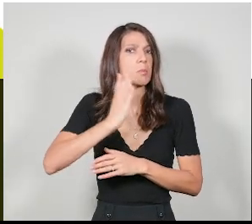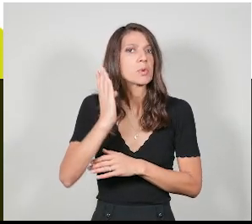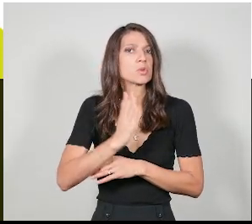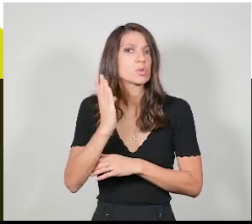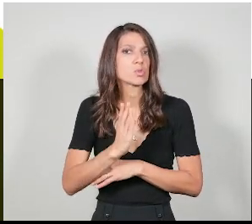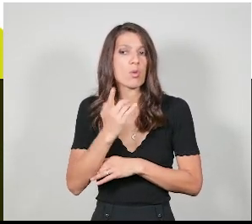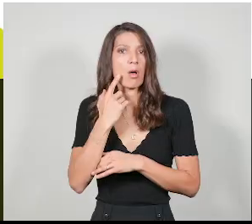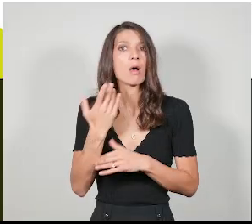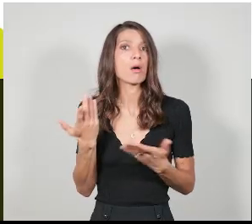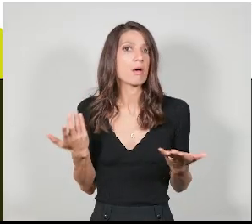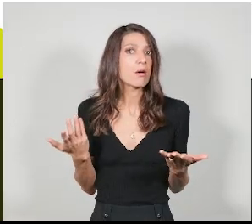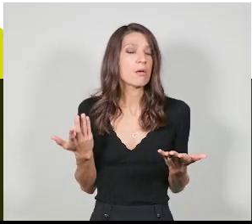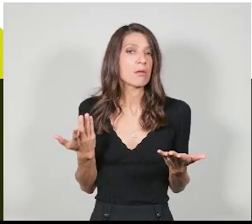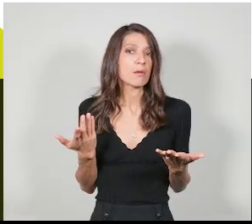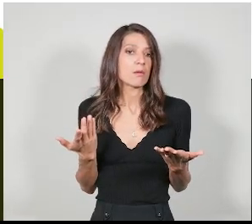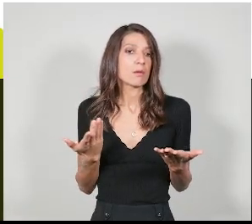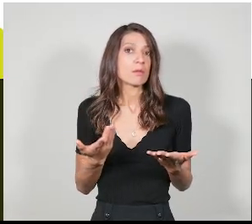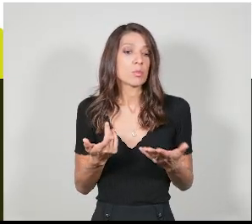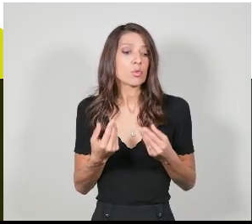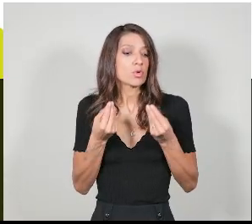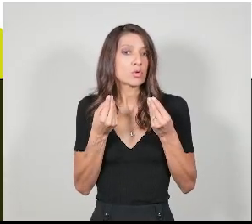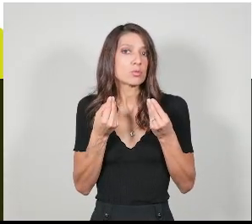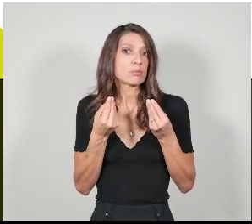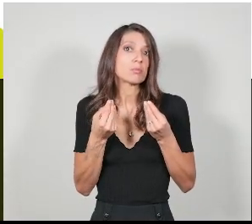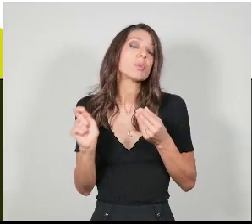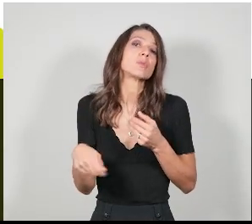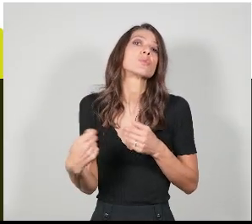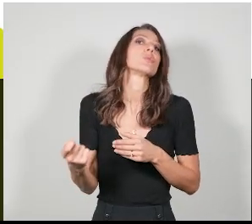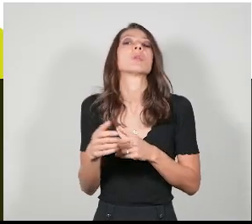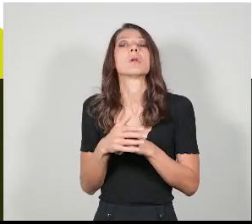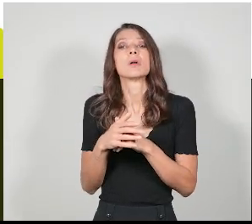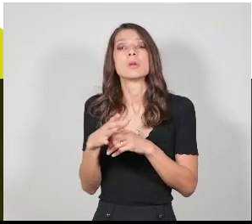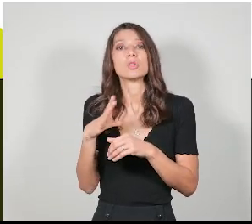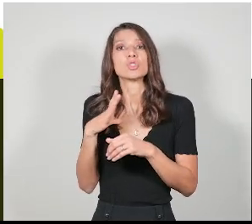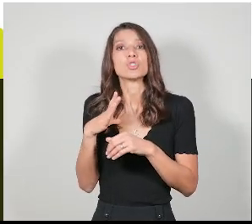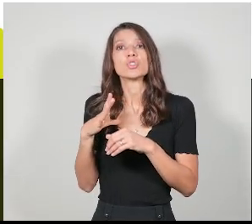la transformation telle qu'elle s'opère, qui permet d'aller au-delà de la spécialisation et des problématiques qu'a